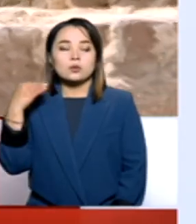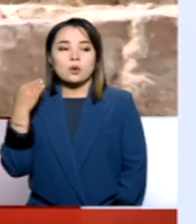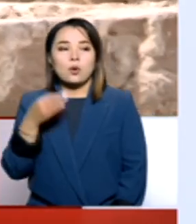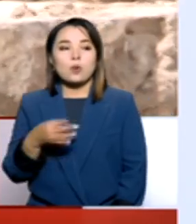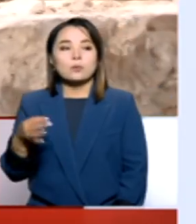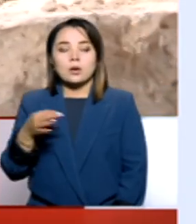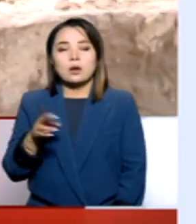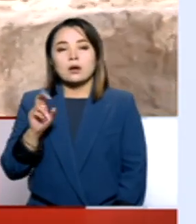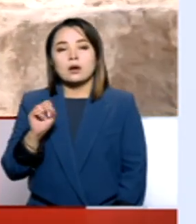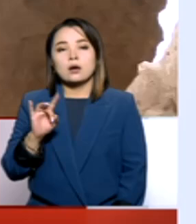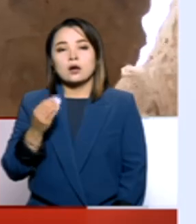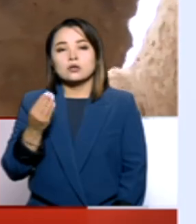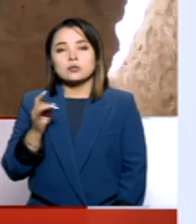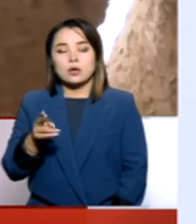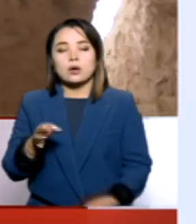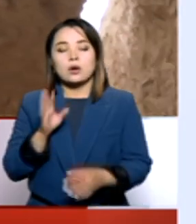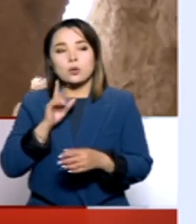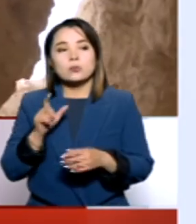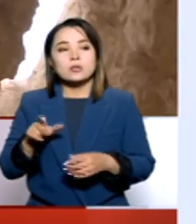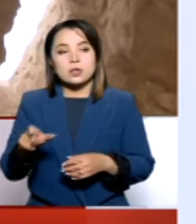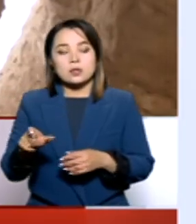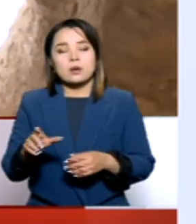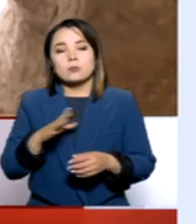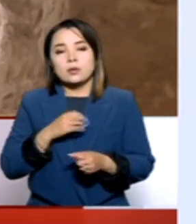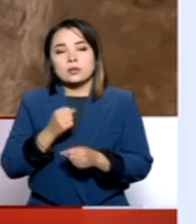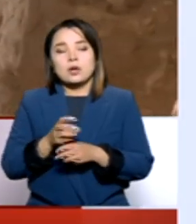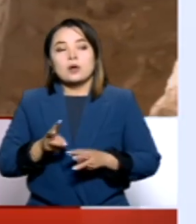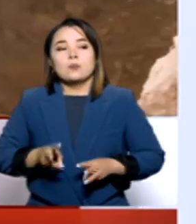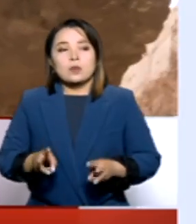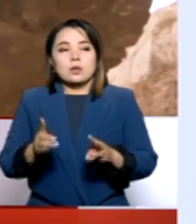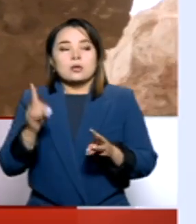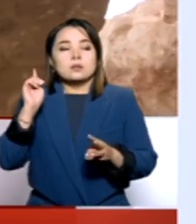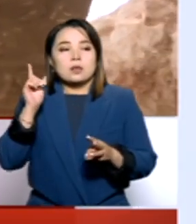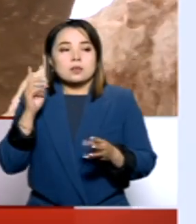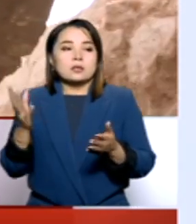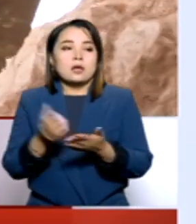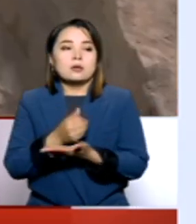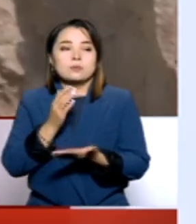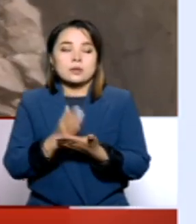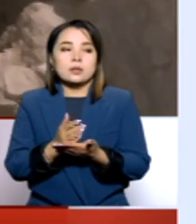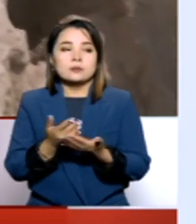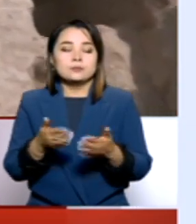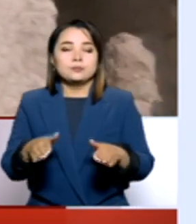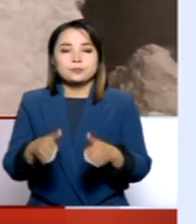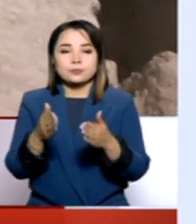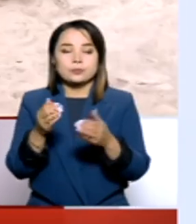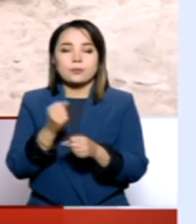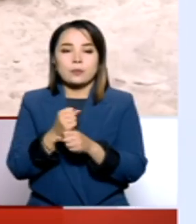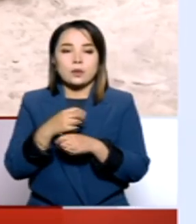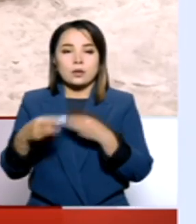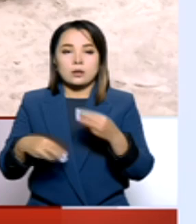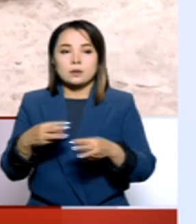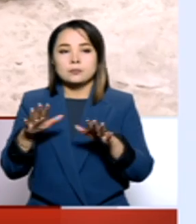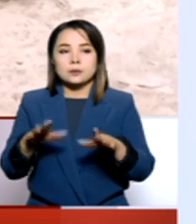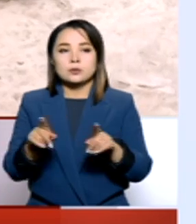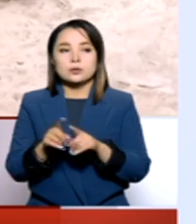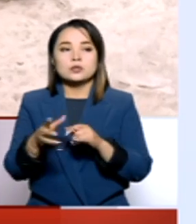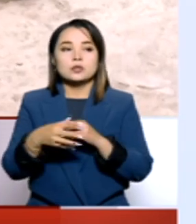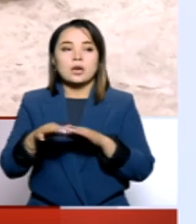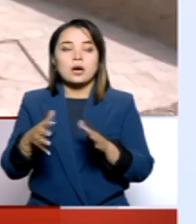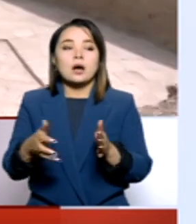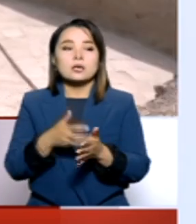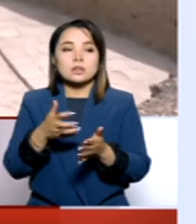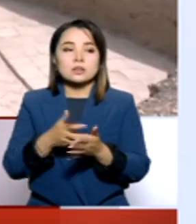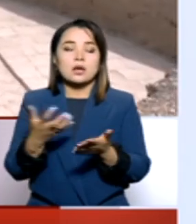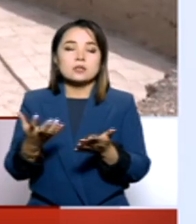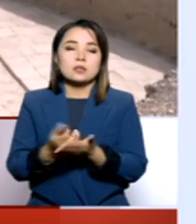Түркістан облысындағы Қарашық өзені маңынан қыш күйдірген көне пештердің орны табылды. Құнды жәдігерді қазба жұмыстары кезінде жергілікті